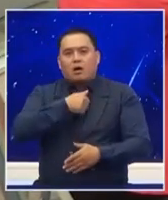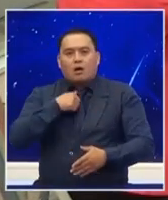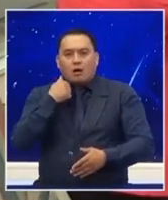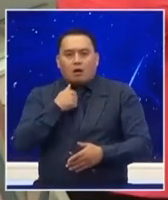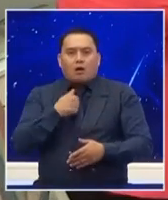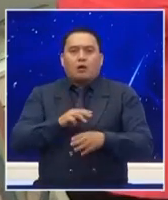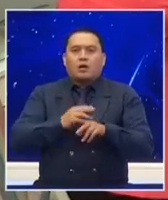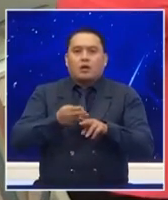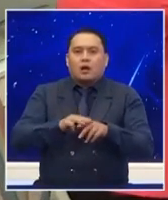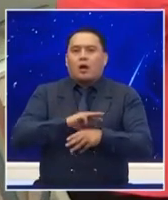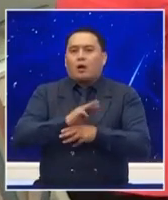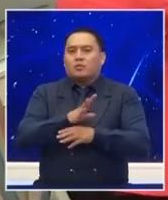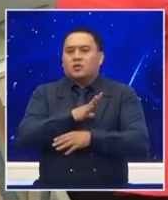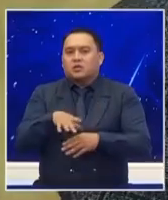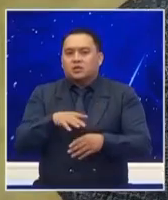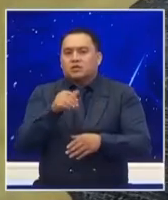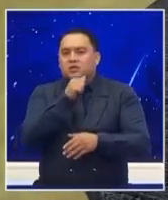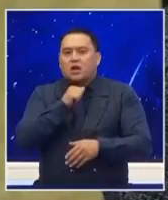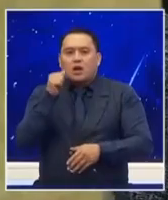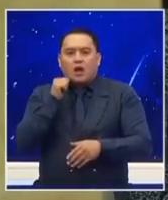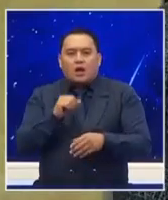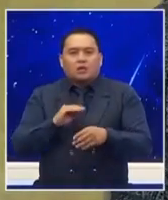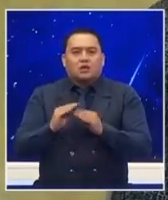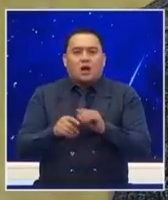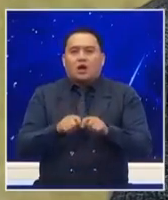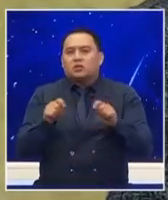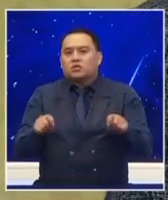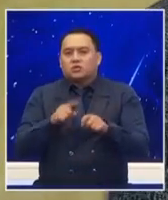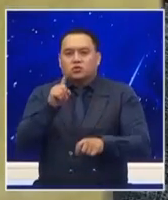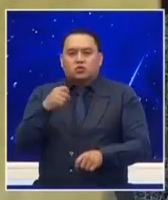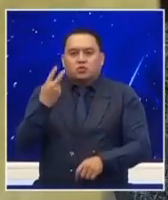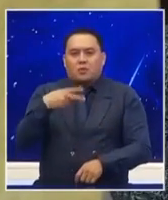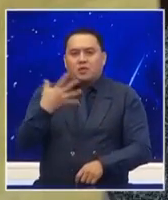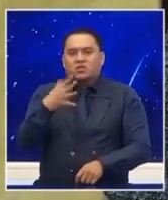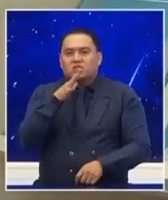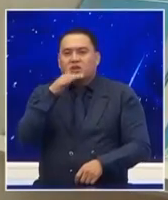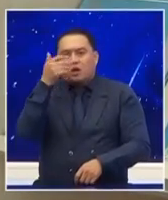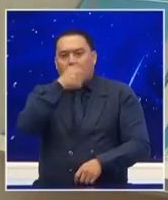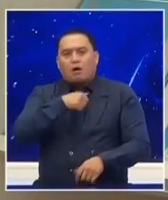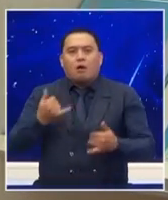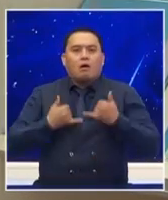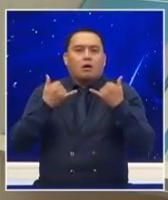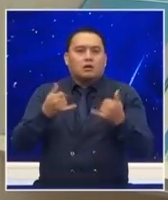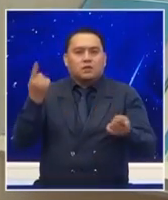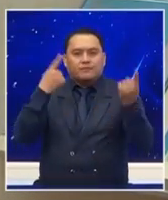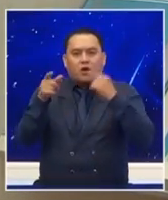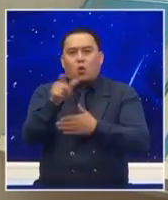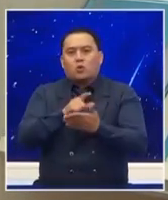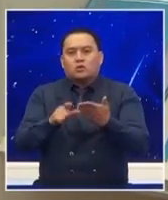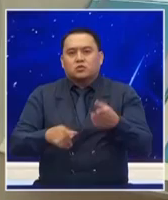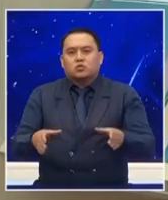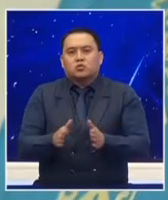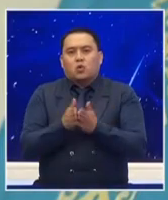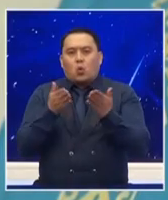ақынның қамтылмаған қырларын қарастырып келеді. Әдеби классиктің 125 жылдығын арнап энциклопедия мен